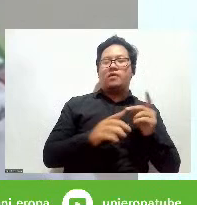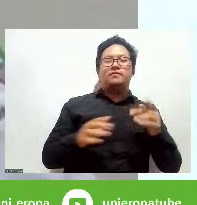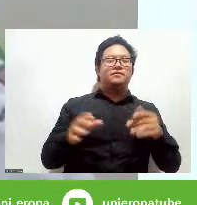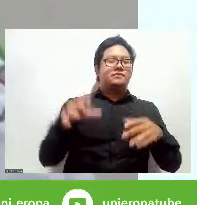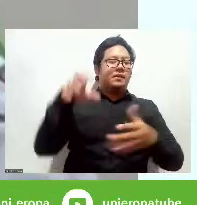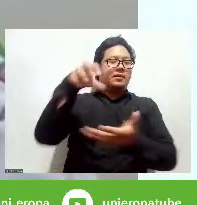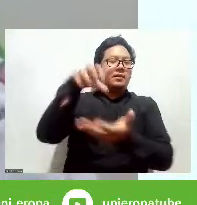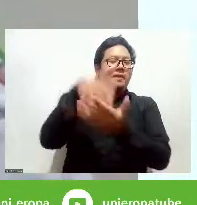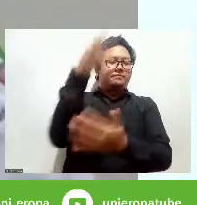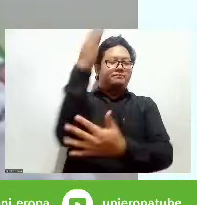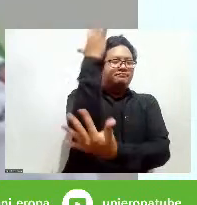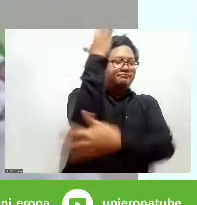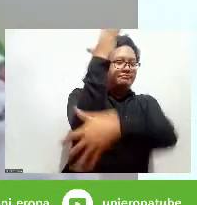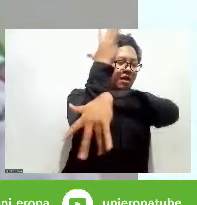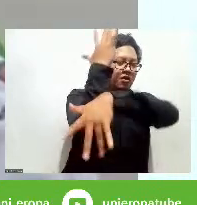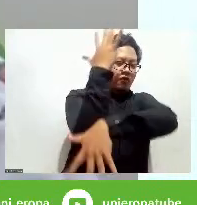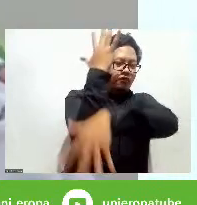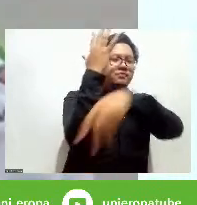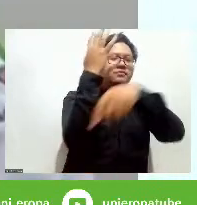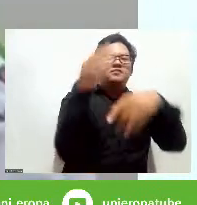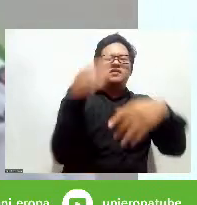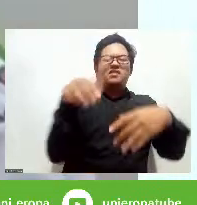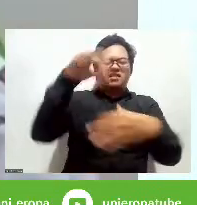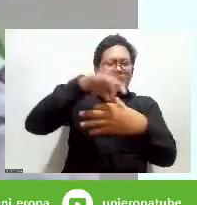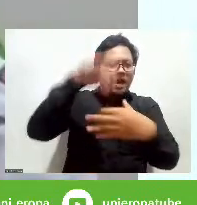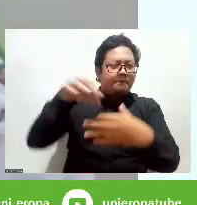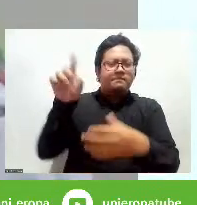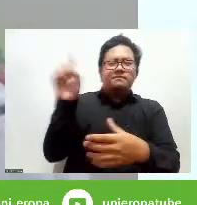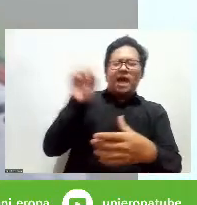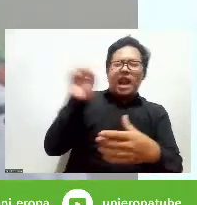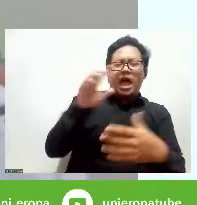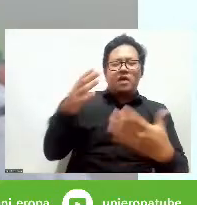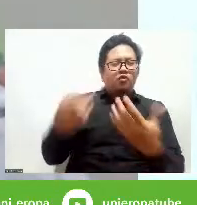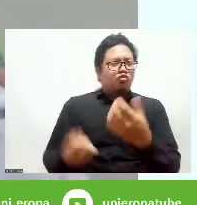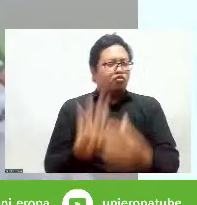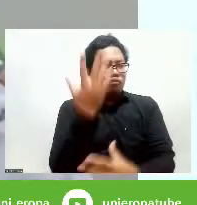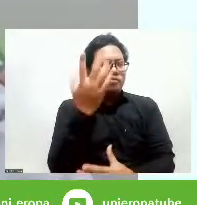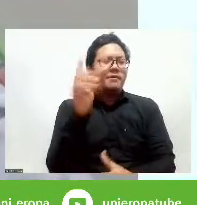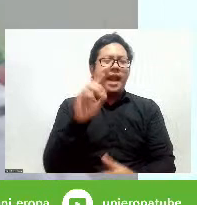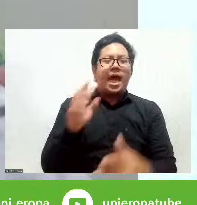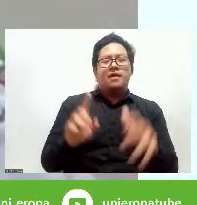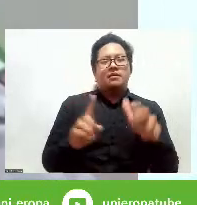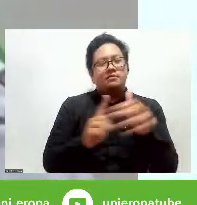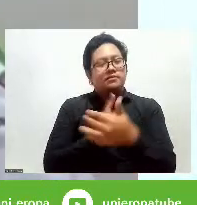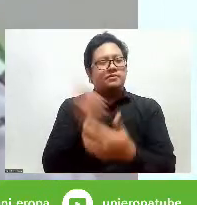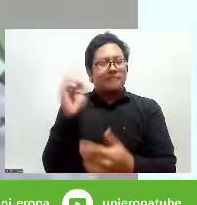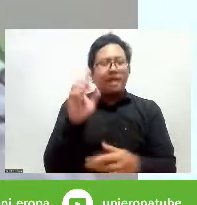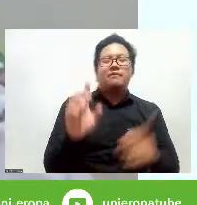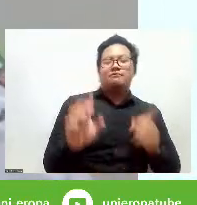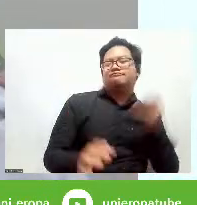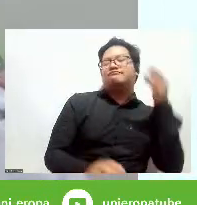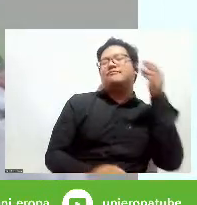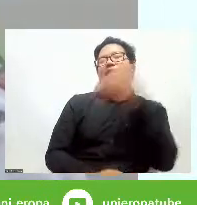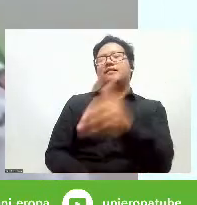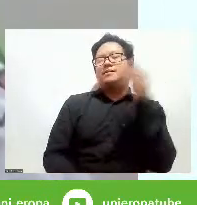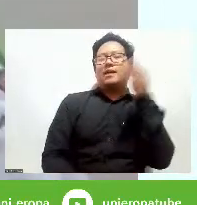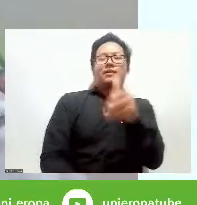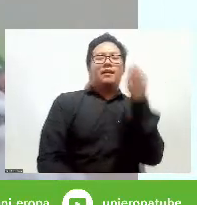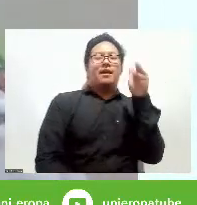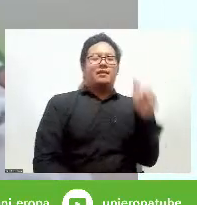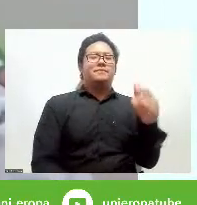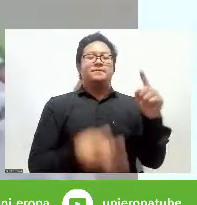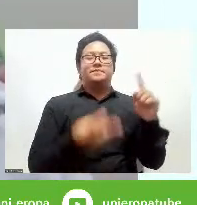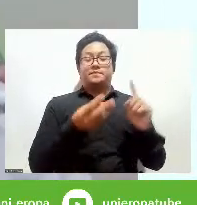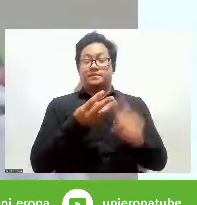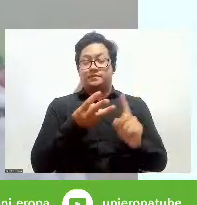harus ditanam ditumbuhkan harus direhab kemudian juga berdialog dengan local